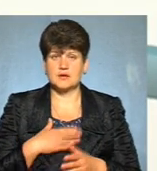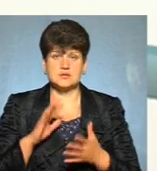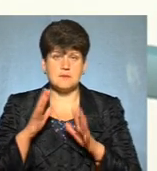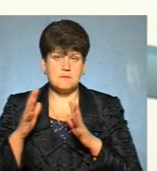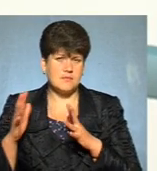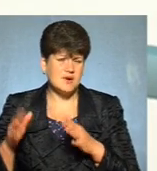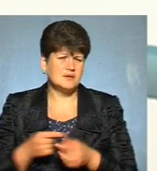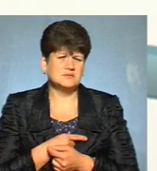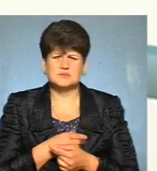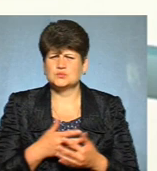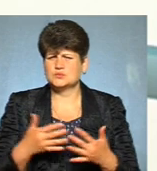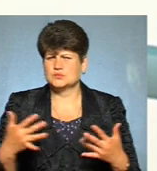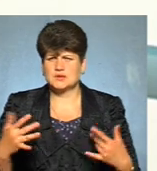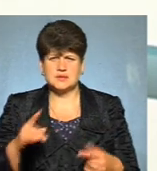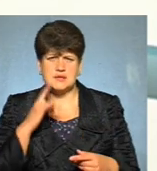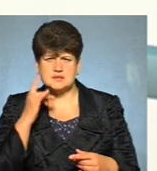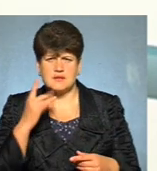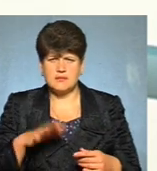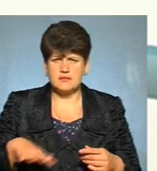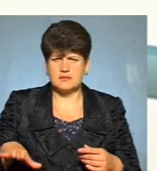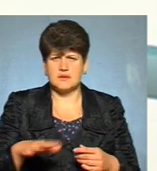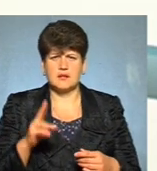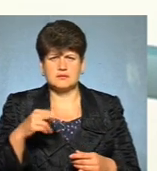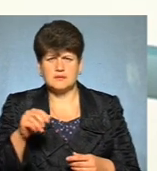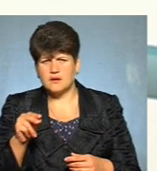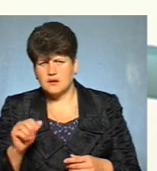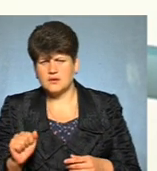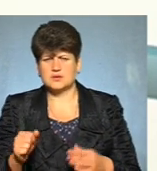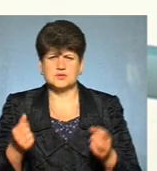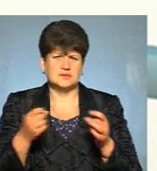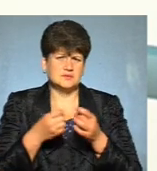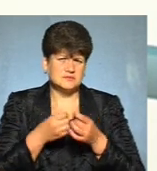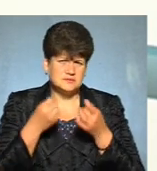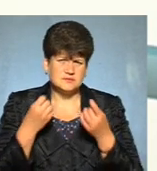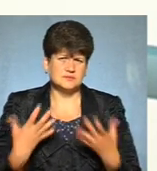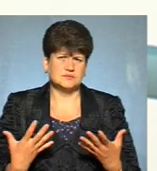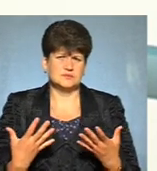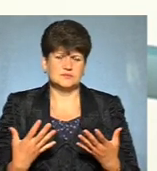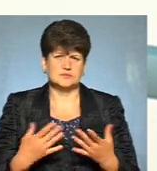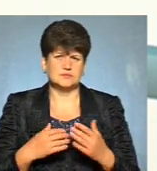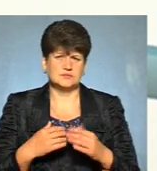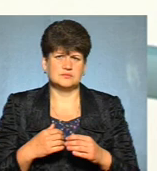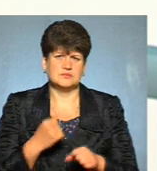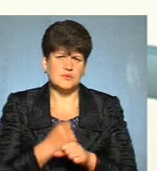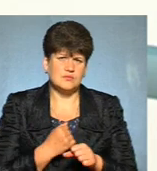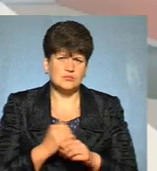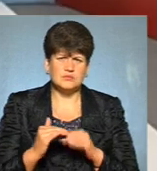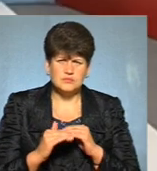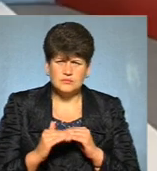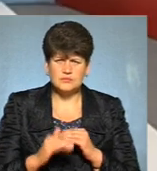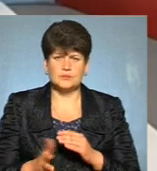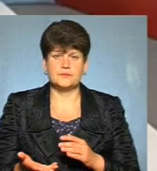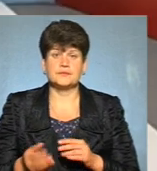в будь-яких зелених зонах, на дачах, і просто при роботі в полі і тому подібне. З чим